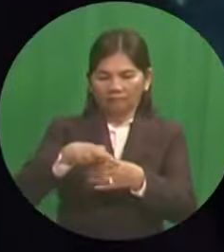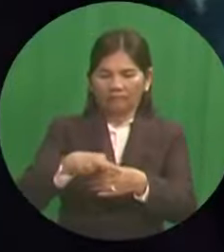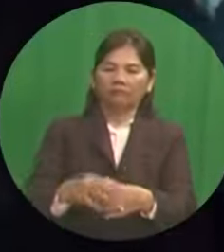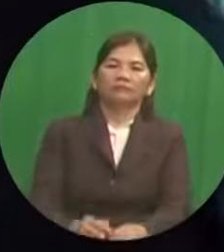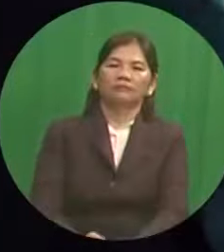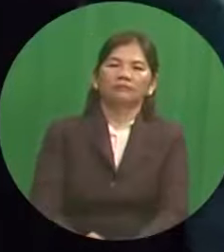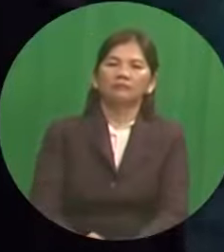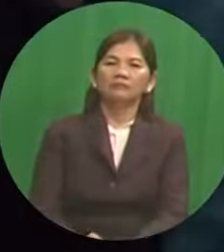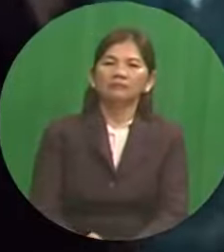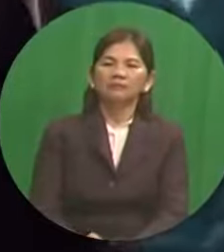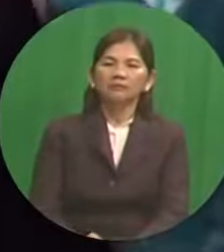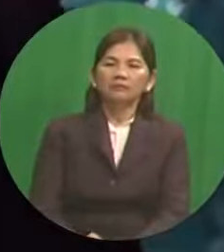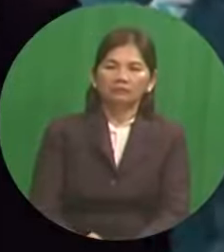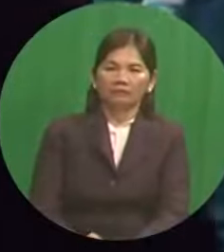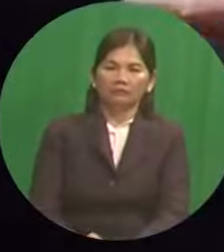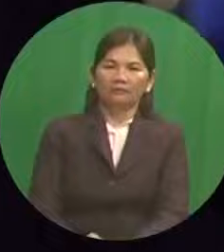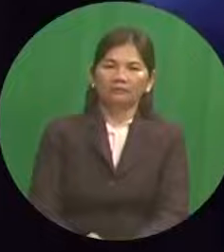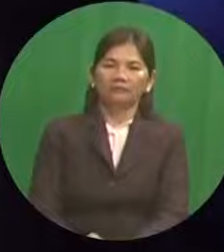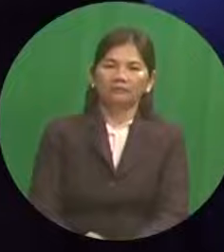ដែរ